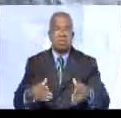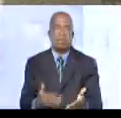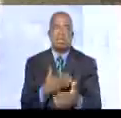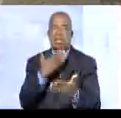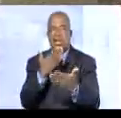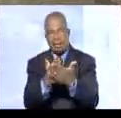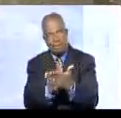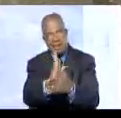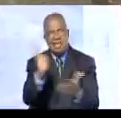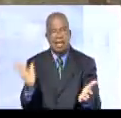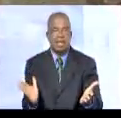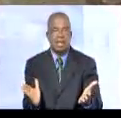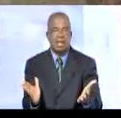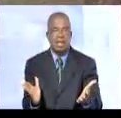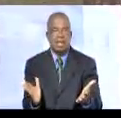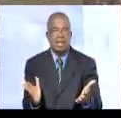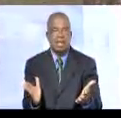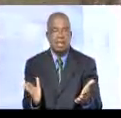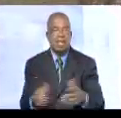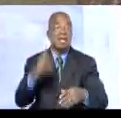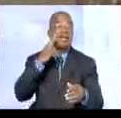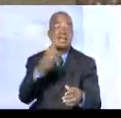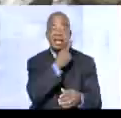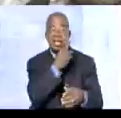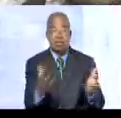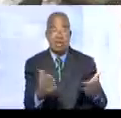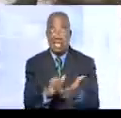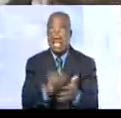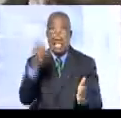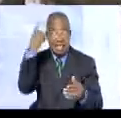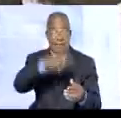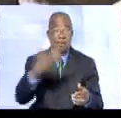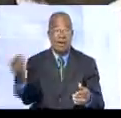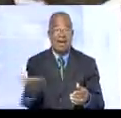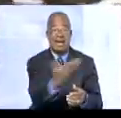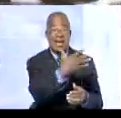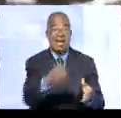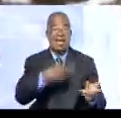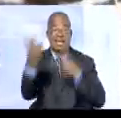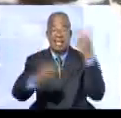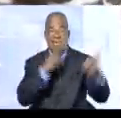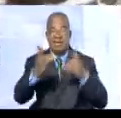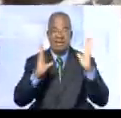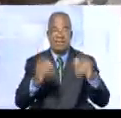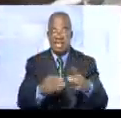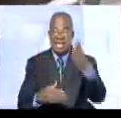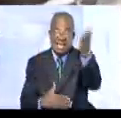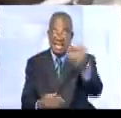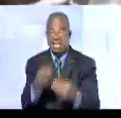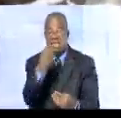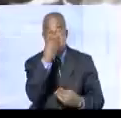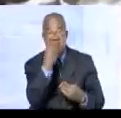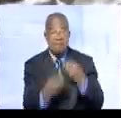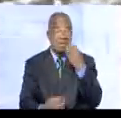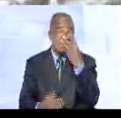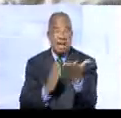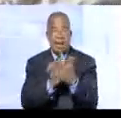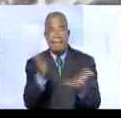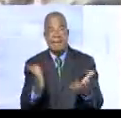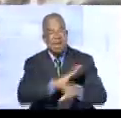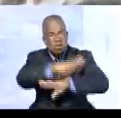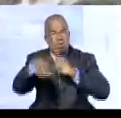d'eau. Le restaurant construit pour accueillir les visiteurs est tombé en ruine. Il avait pourtant été réhabilité